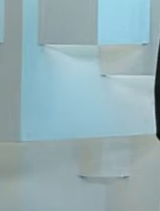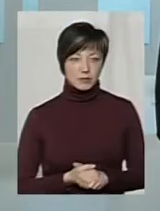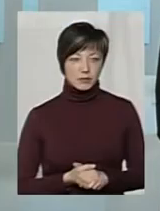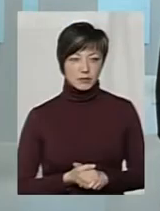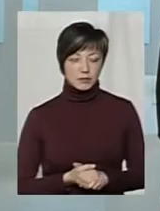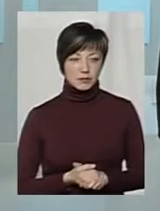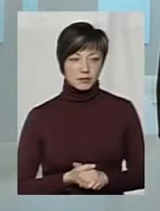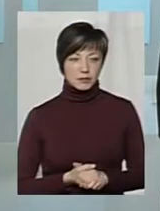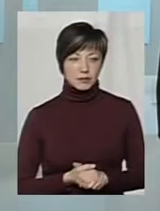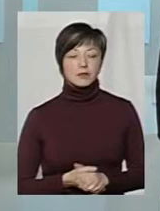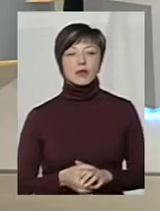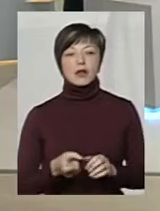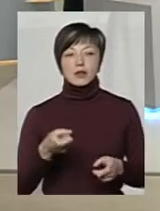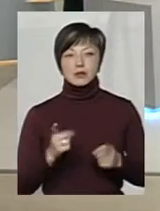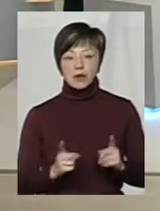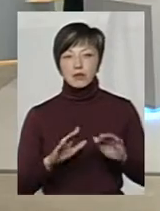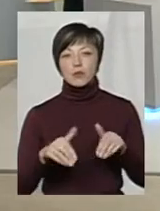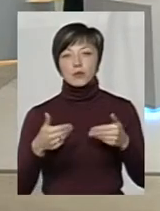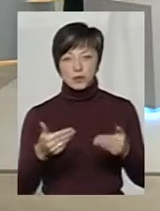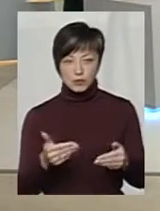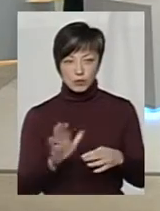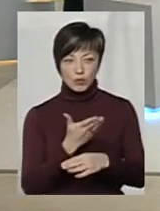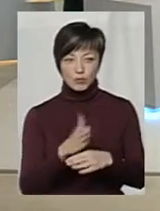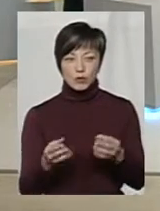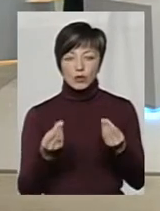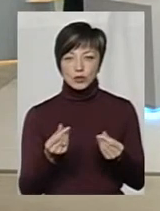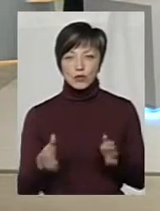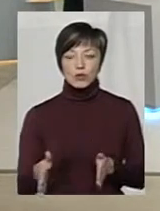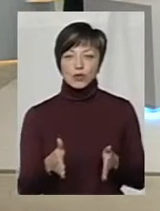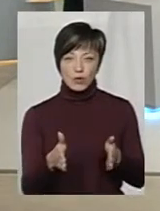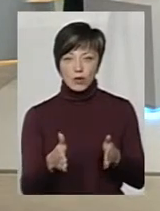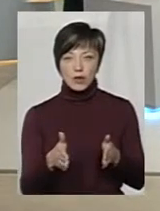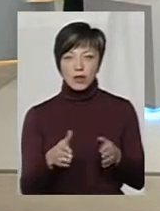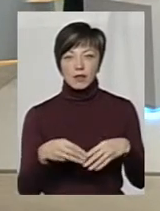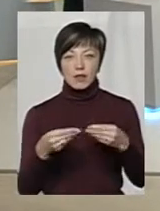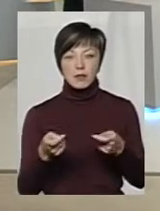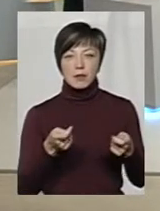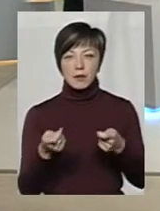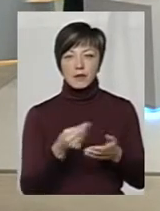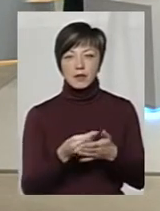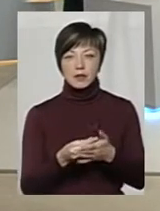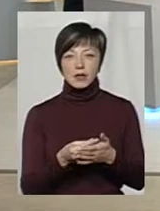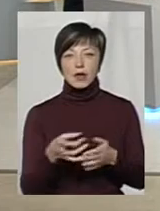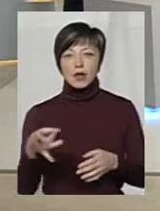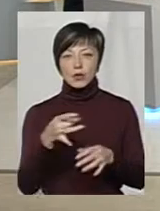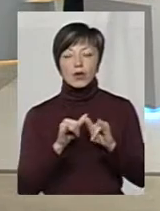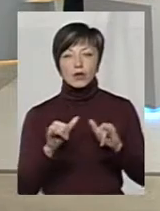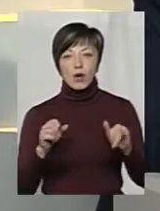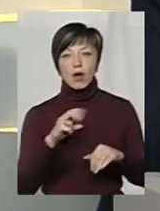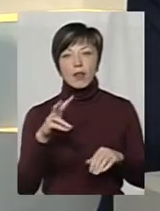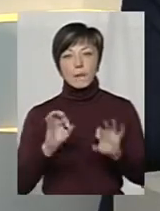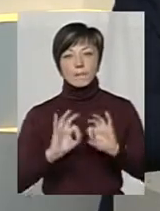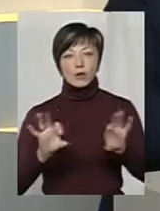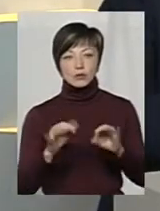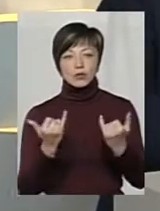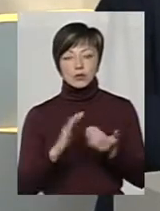Ну, насправді, пропозицію по розподілу коштів по дорогах давав не департамент фінансів, а управління регіонального розвитку. Але я поясню